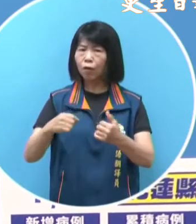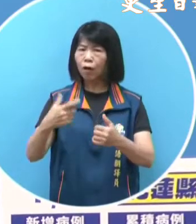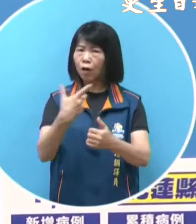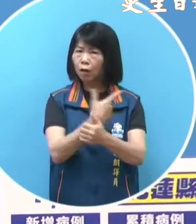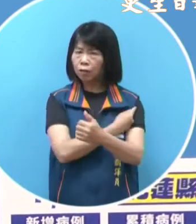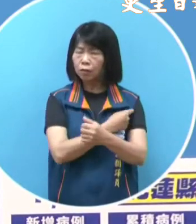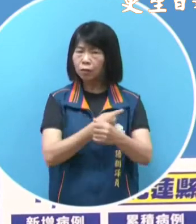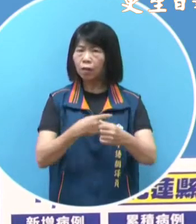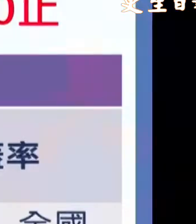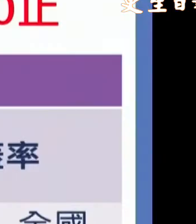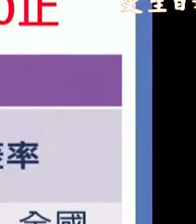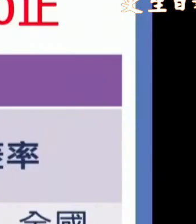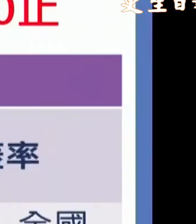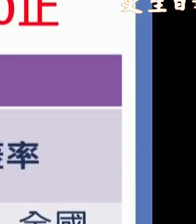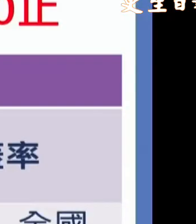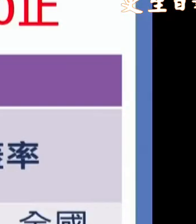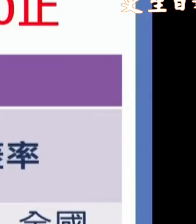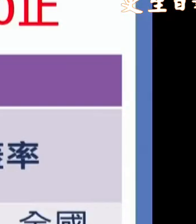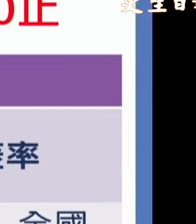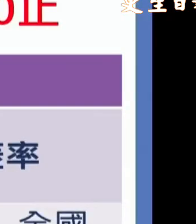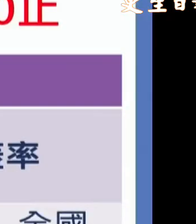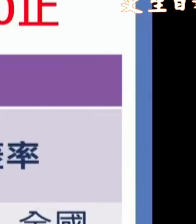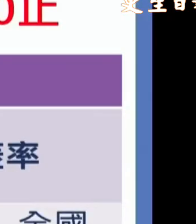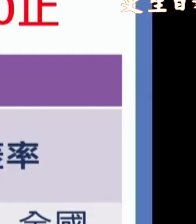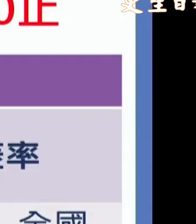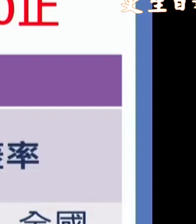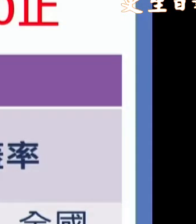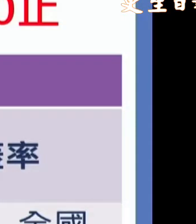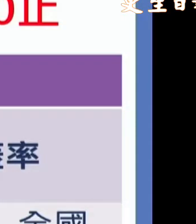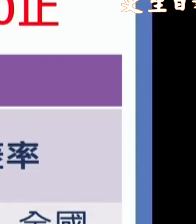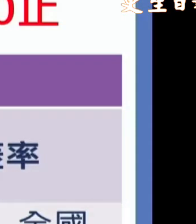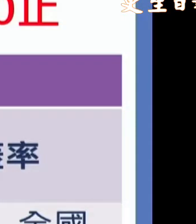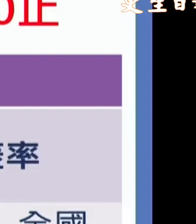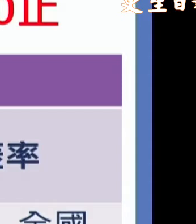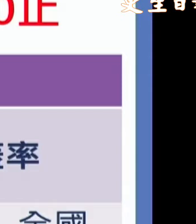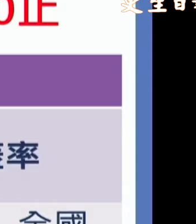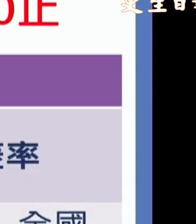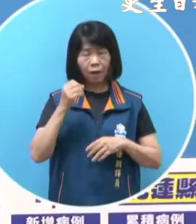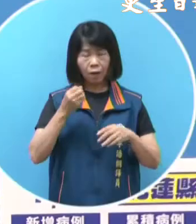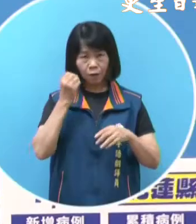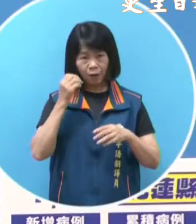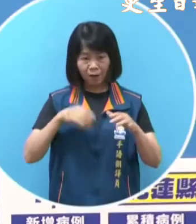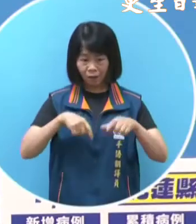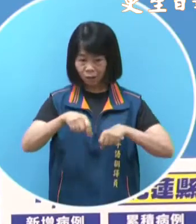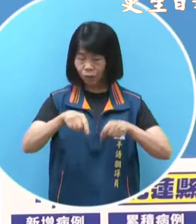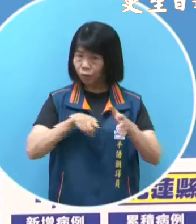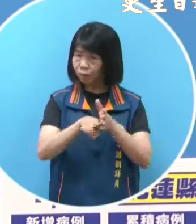是23.5%。而我们的很多的专案，